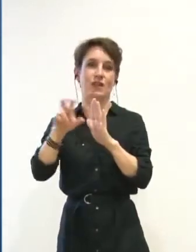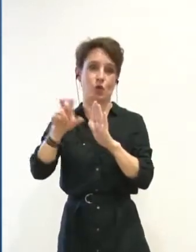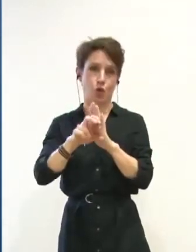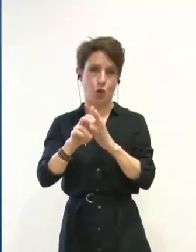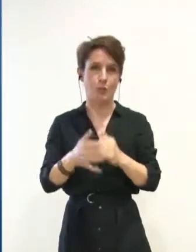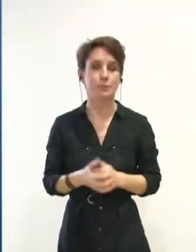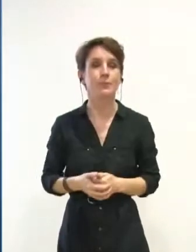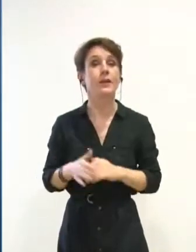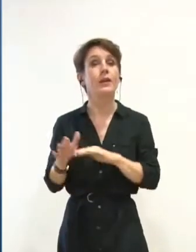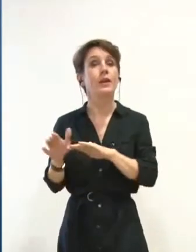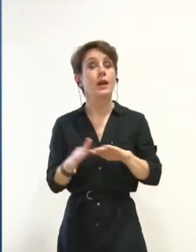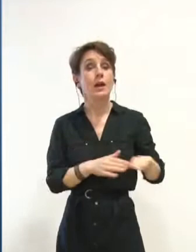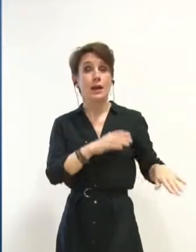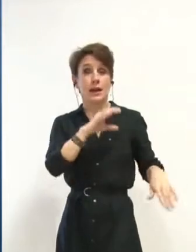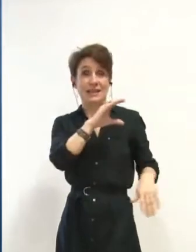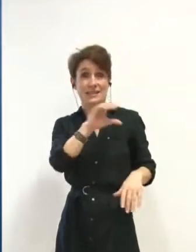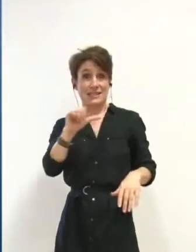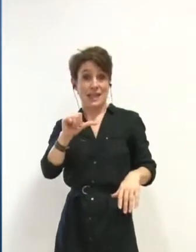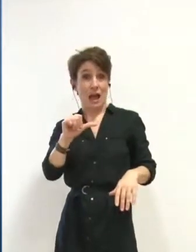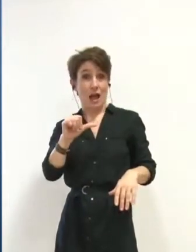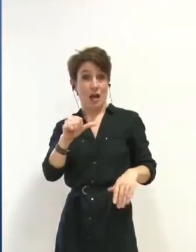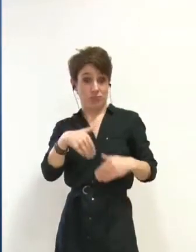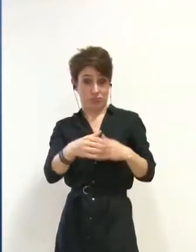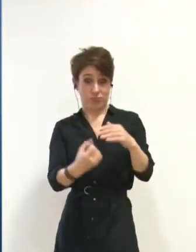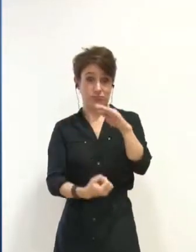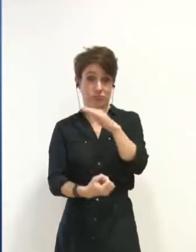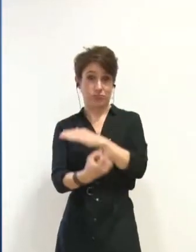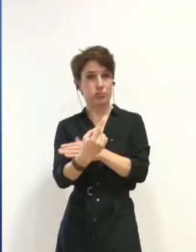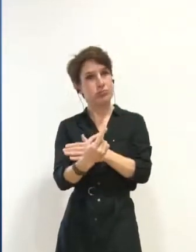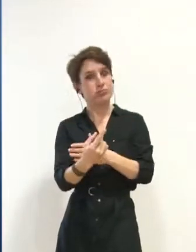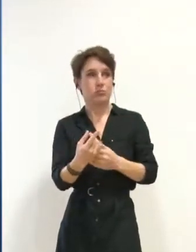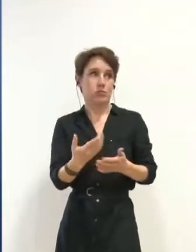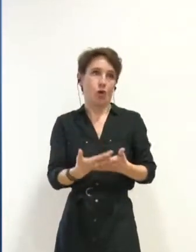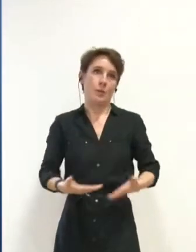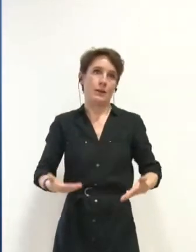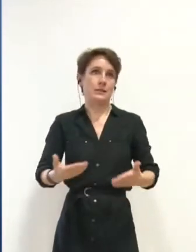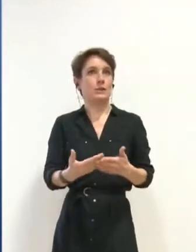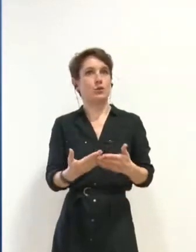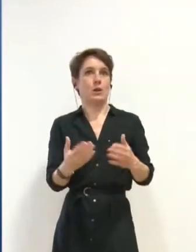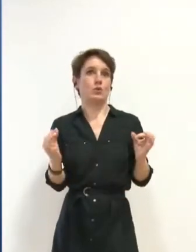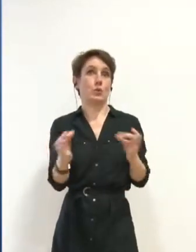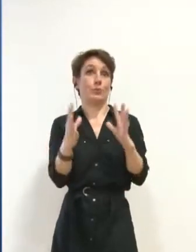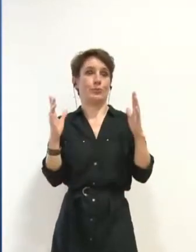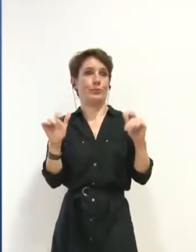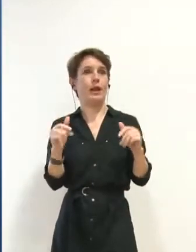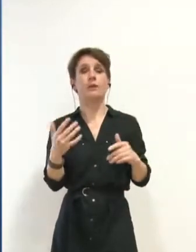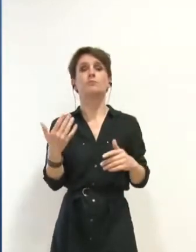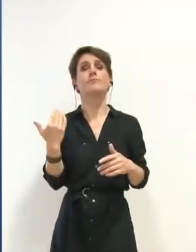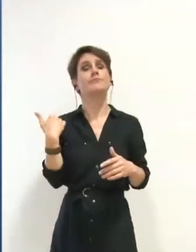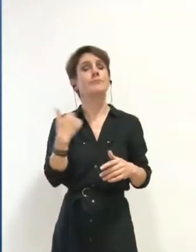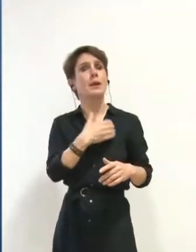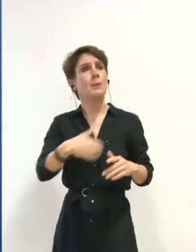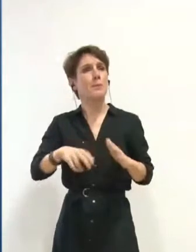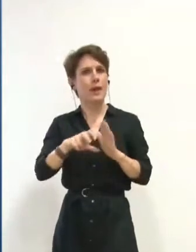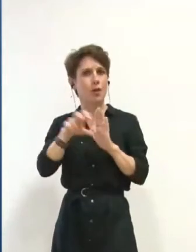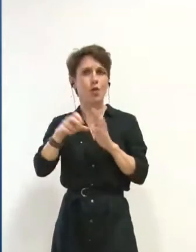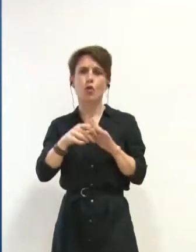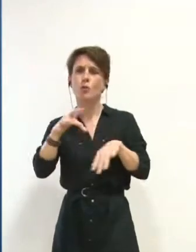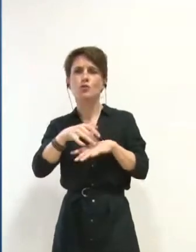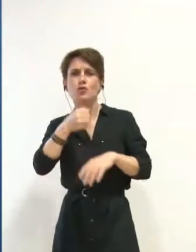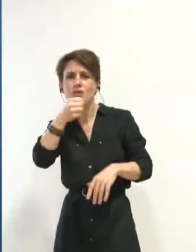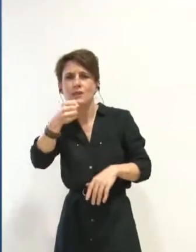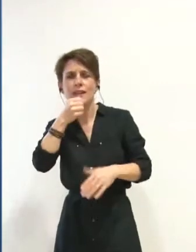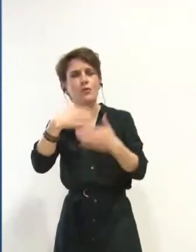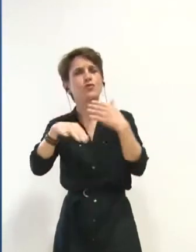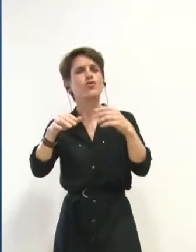CA arrive dans un concours de circonstances tout à fait particulier. Une interview du maire de Grenoble au Dauphiné libéré